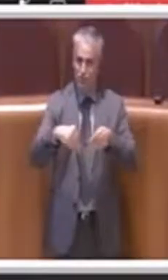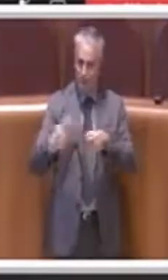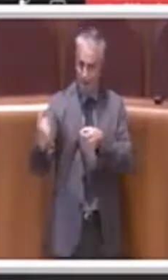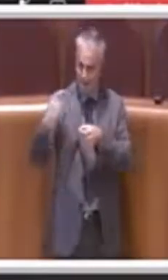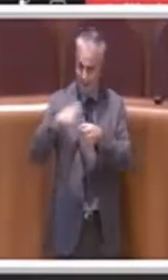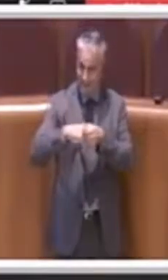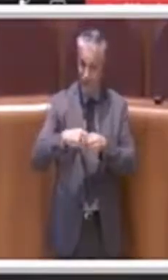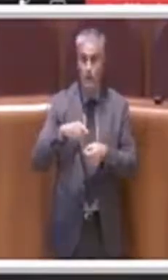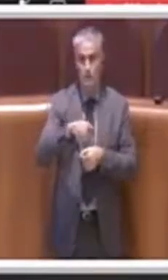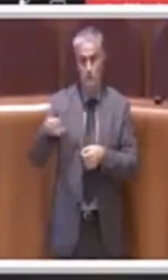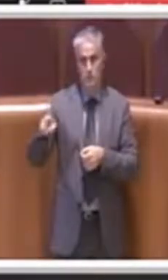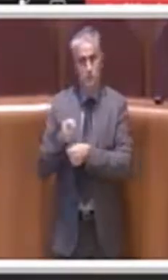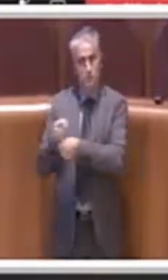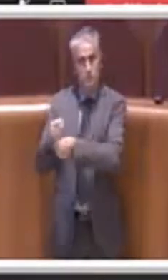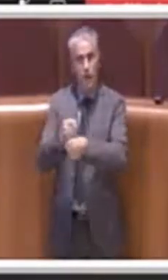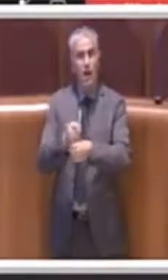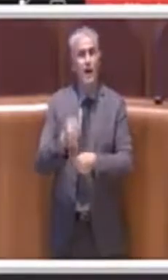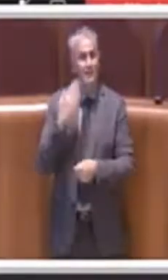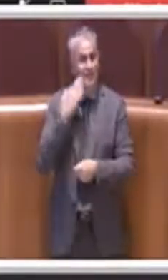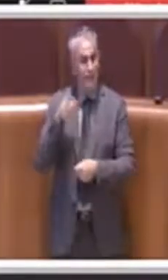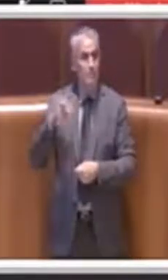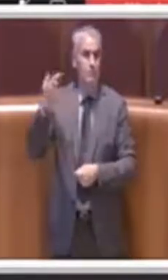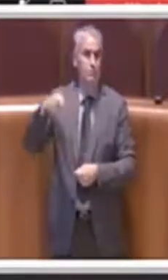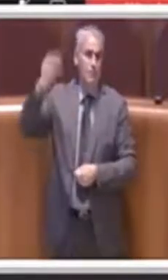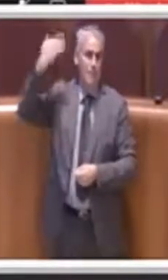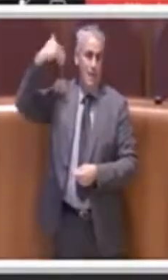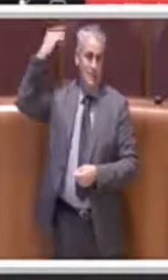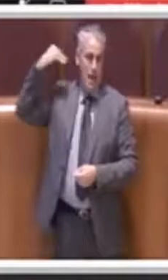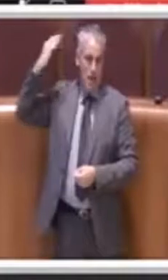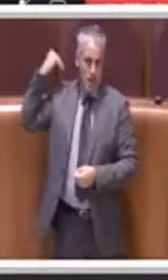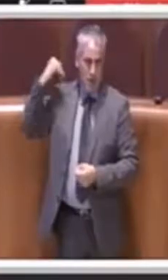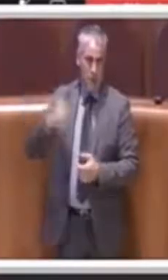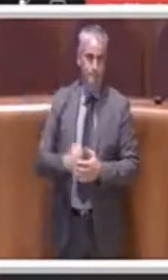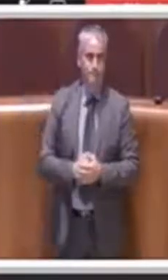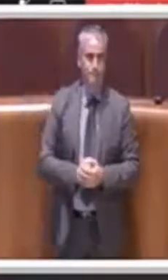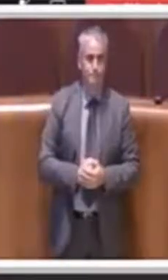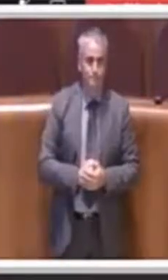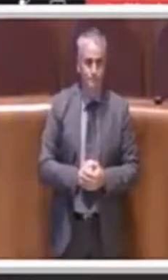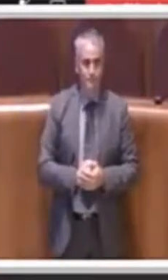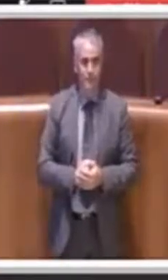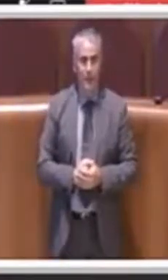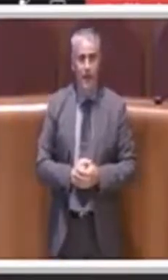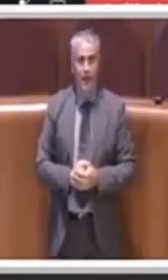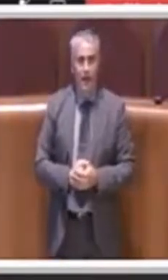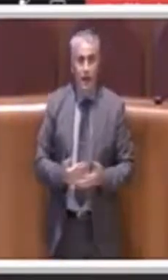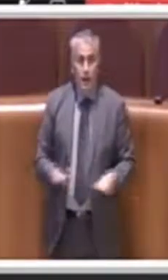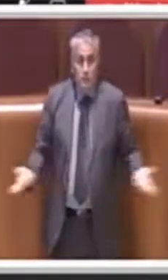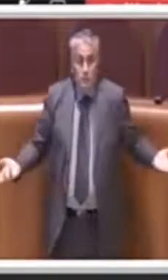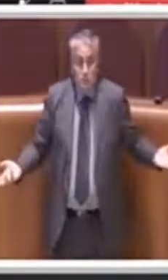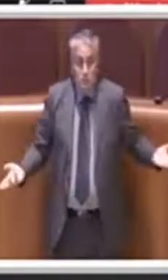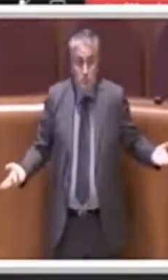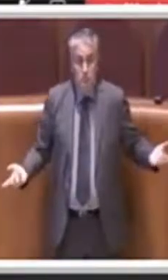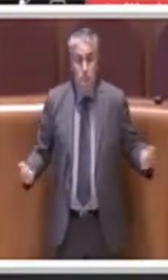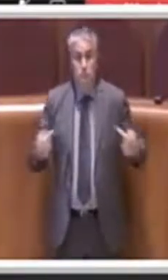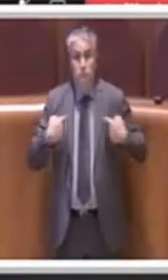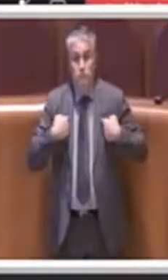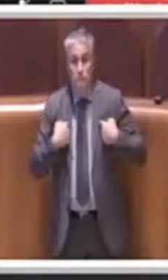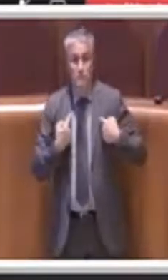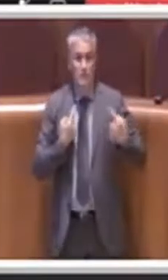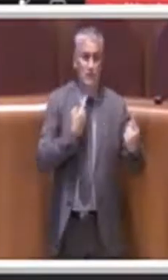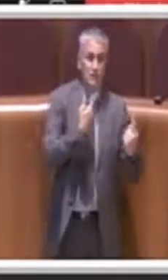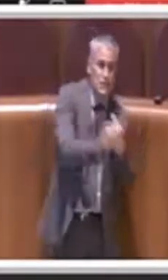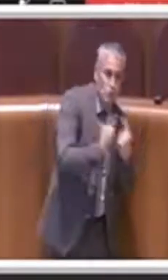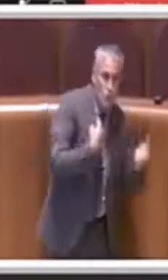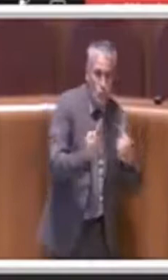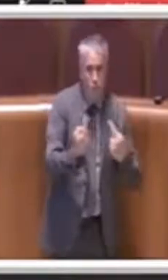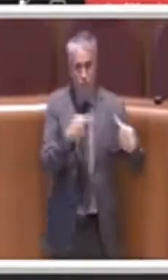anche al passato. Ora, questo, ripeto, non è una questione di mettersi a discutere, puntare il